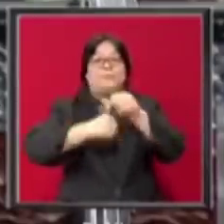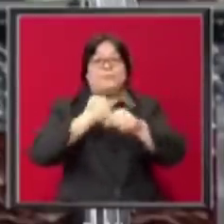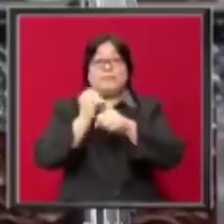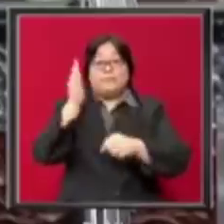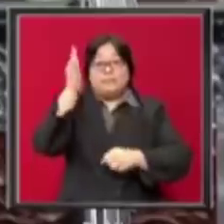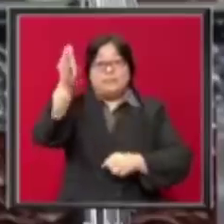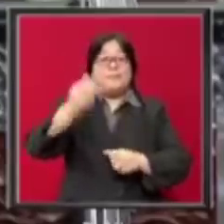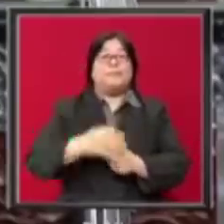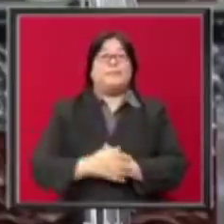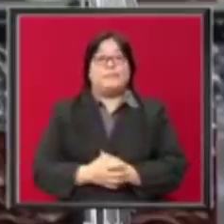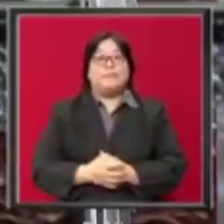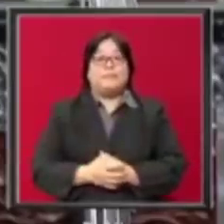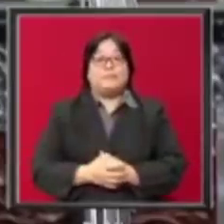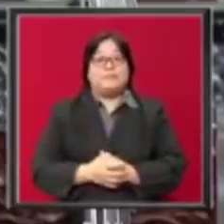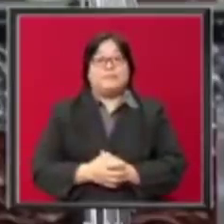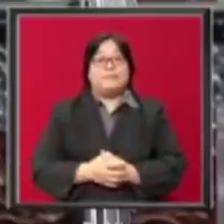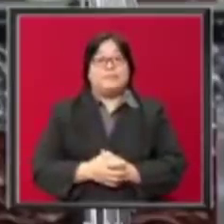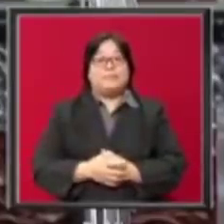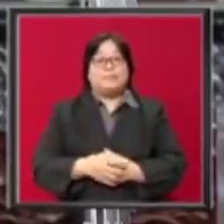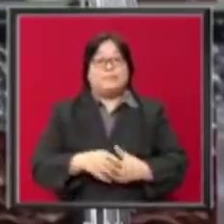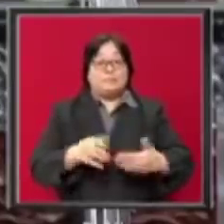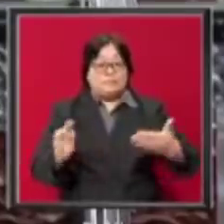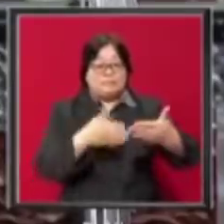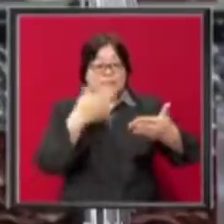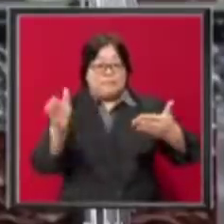depan membaca